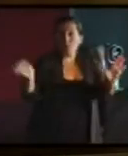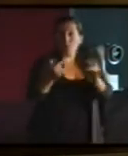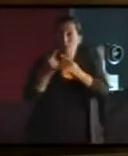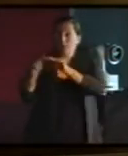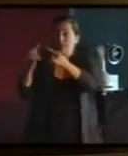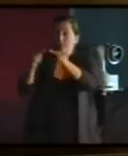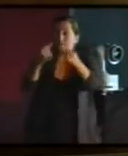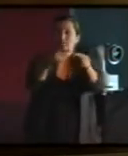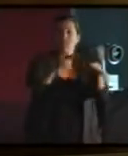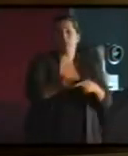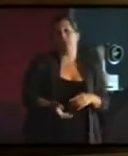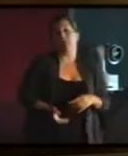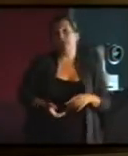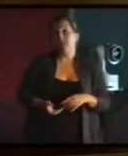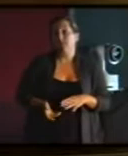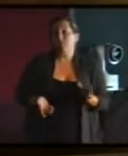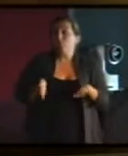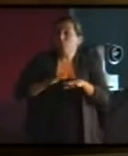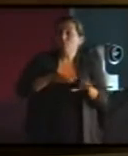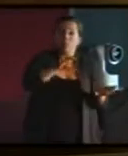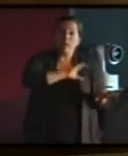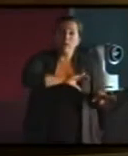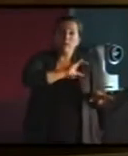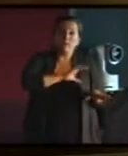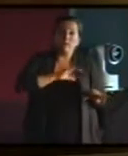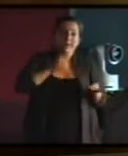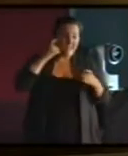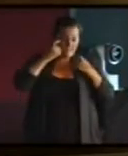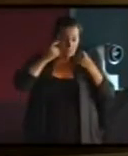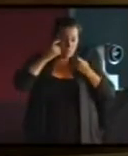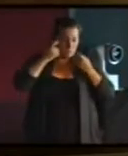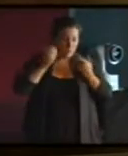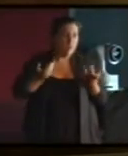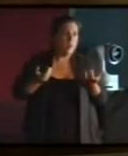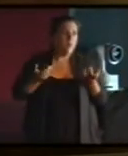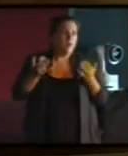donc, on a essayé quand même... De travailler, de réfléchir